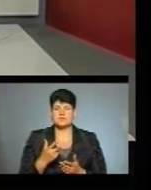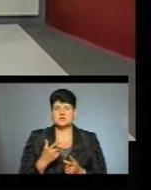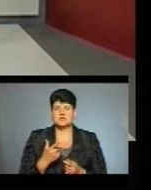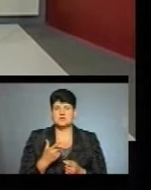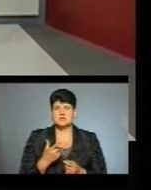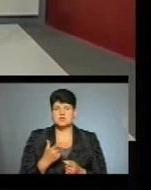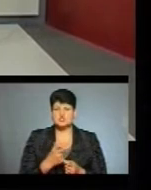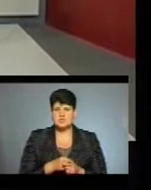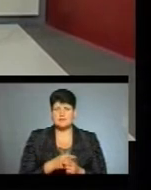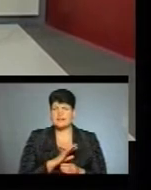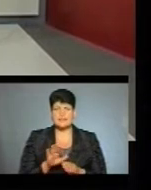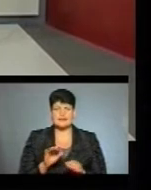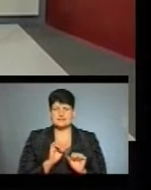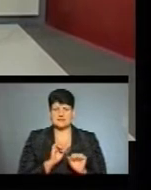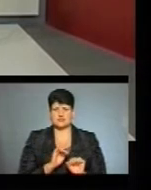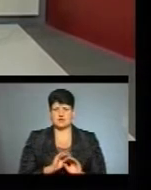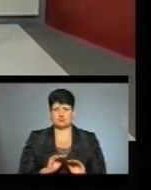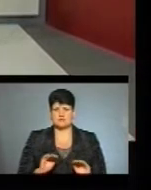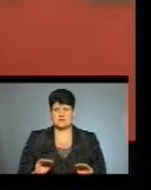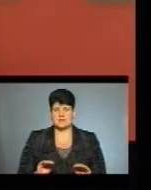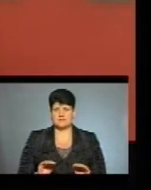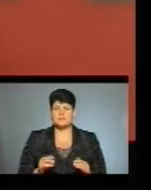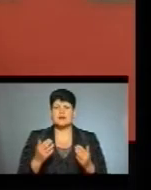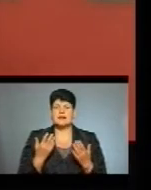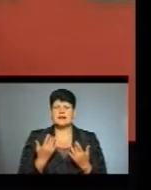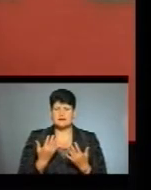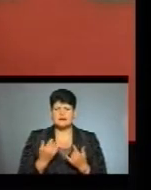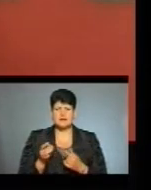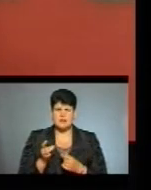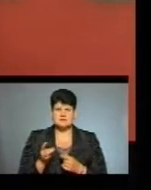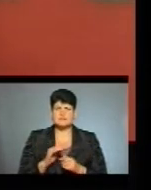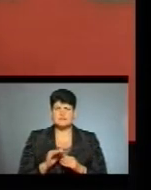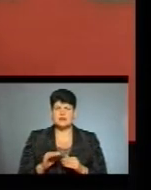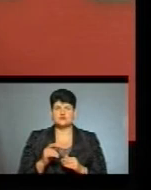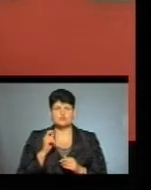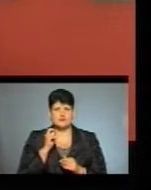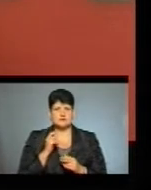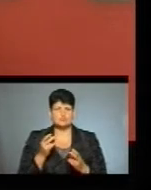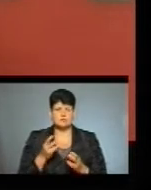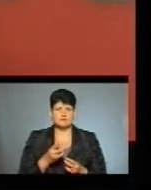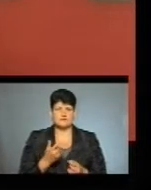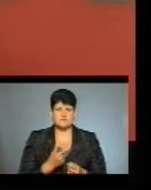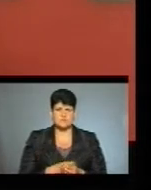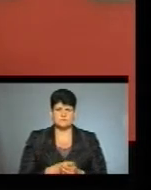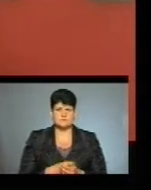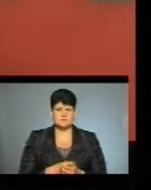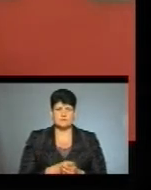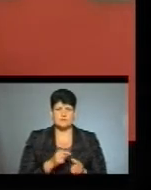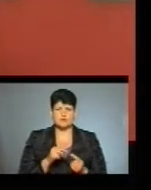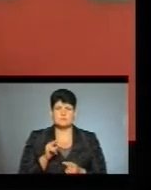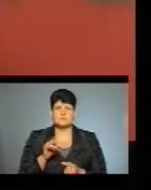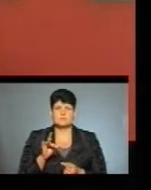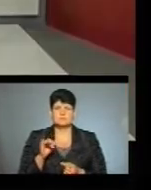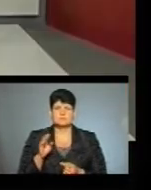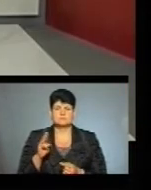грізного захворювання. Ви сказали, що кілька разів в дитячому віці потрібно вакцинуватися проти правця, дифтерії.